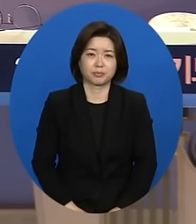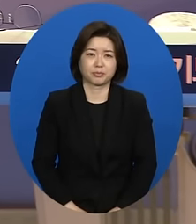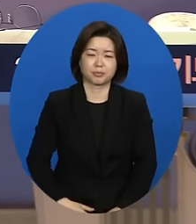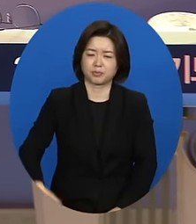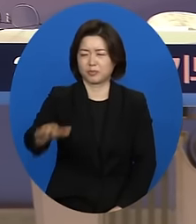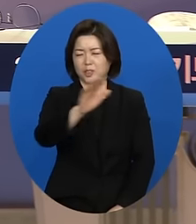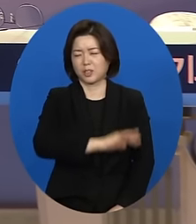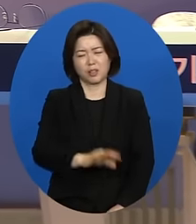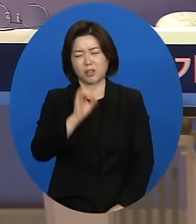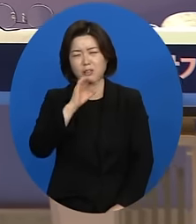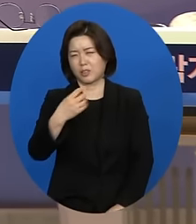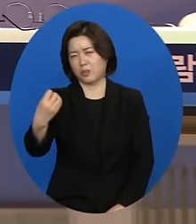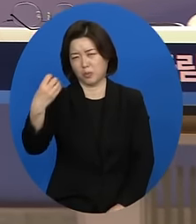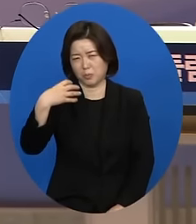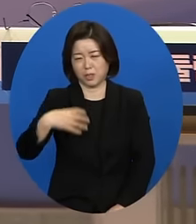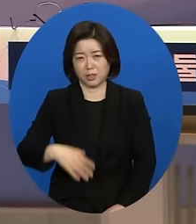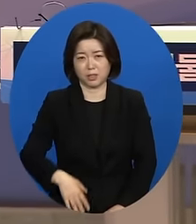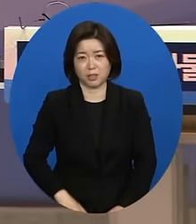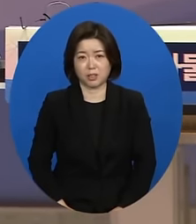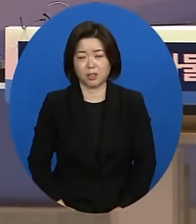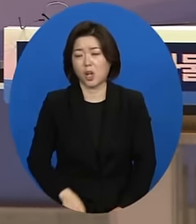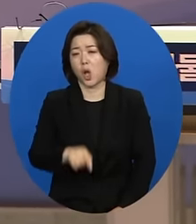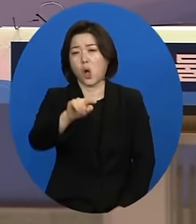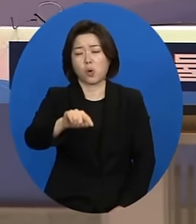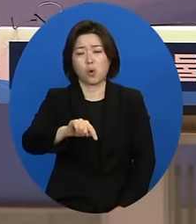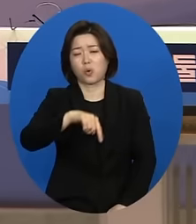다들 안 된대요. 거기는 공산당들 때문에 안 된대요.